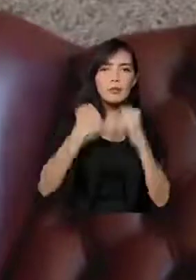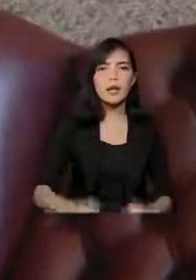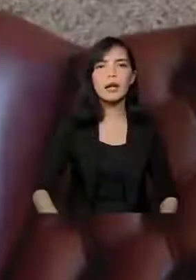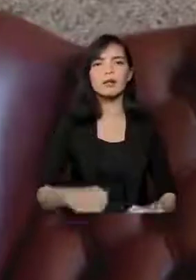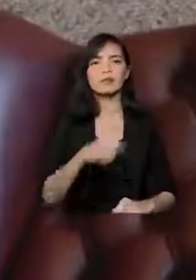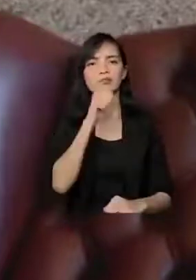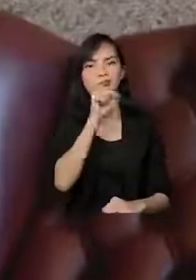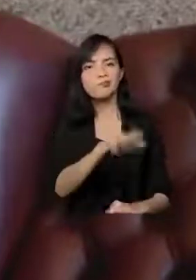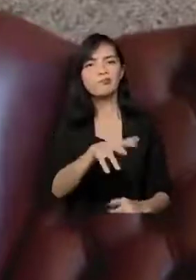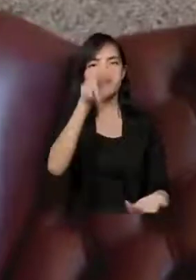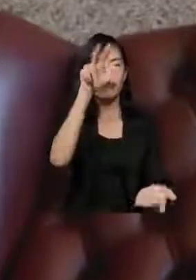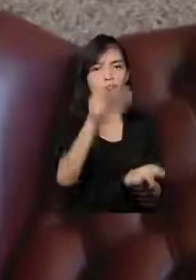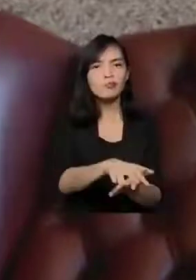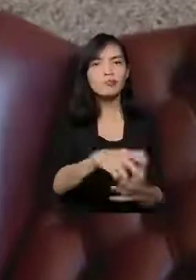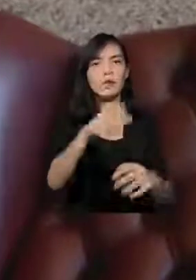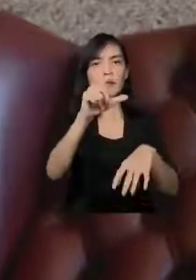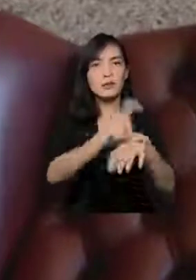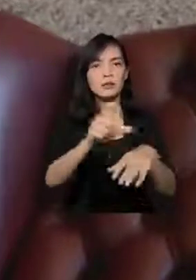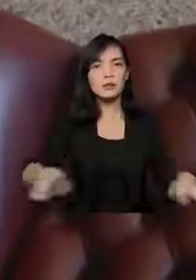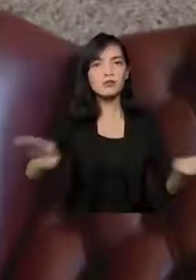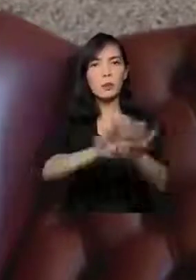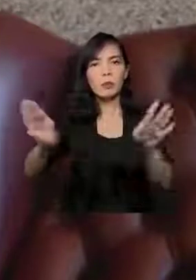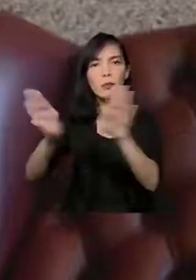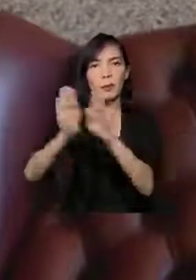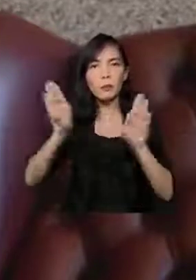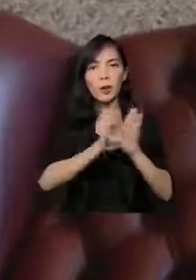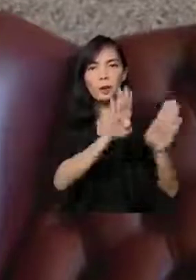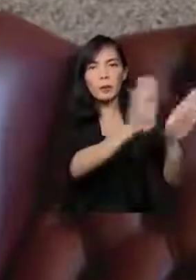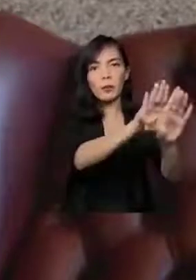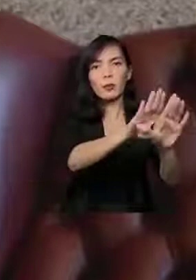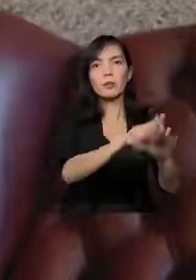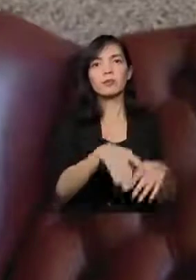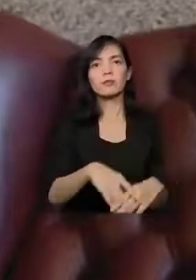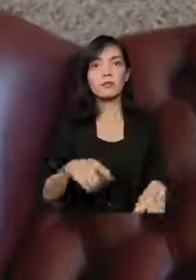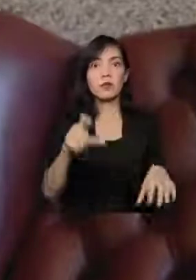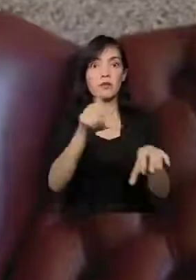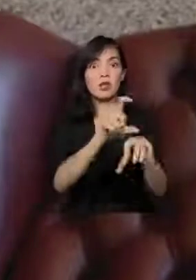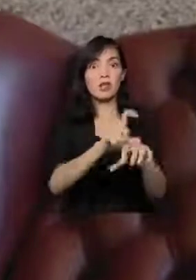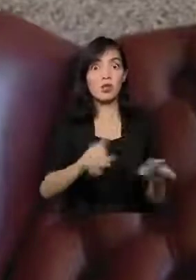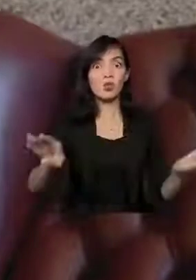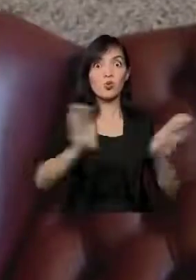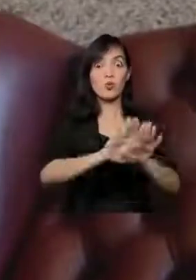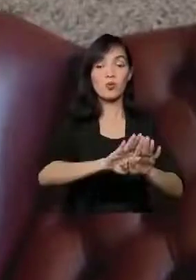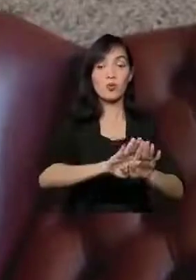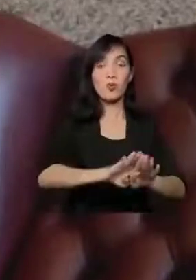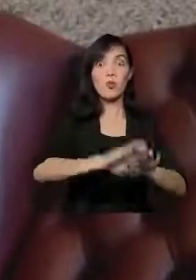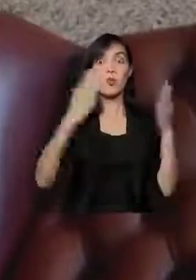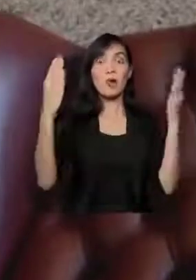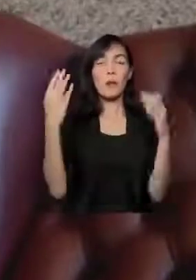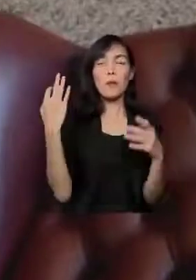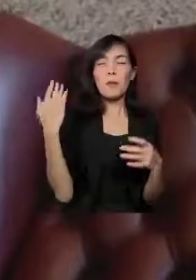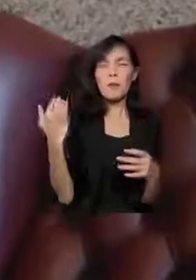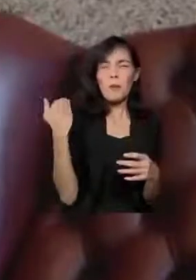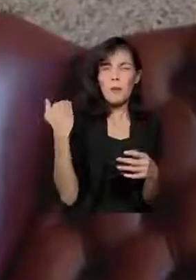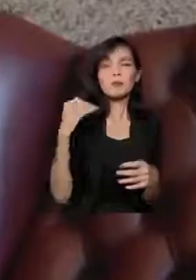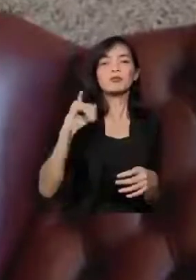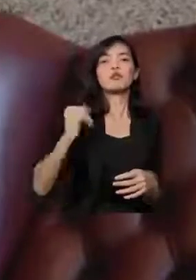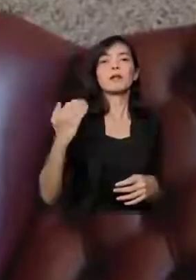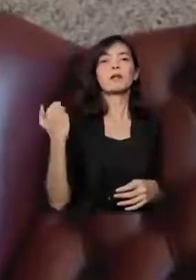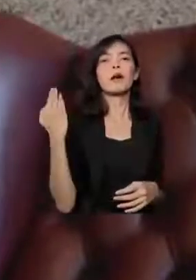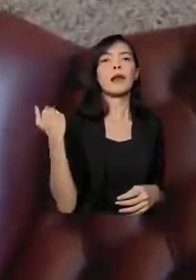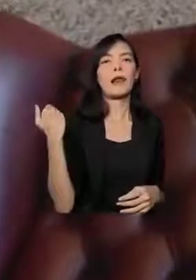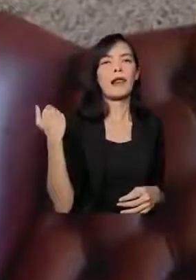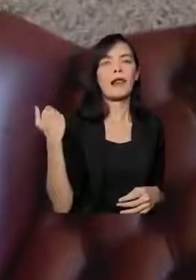memutuskan masjid ditutup masjid ditutup baru dibuka hari Jumat kemarin Hai itu juga